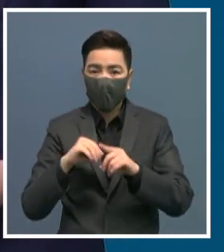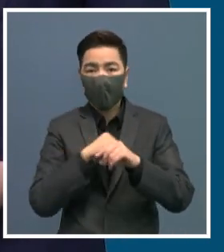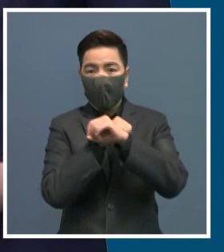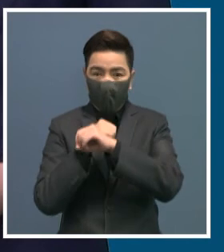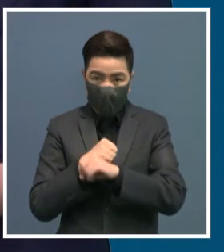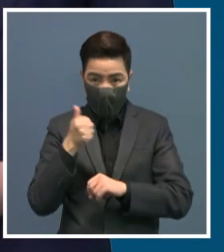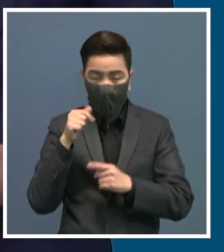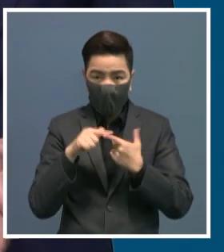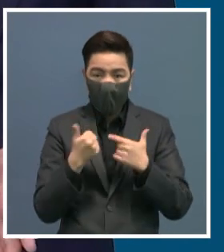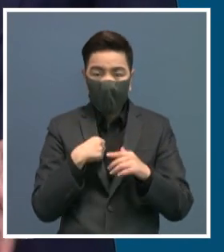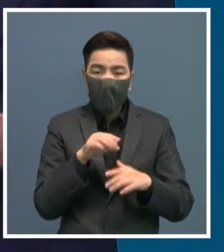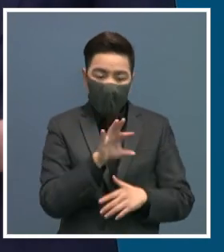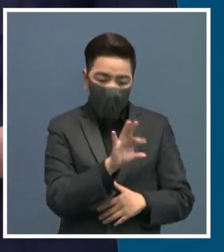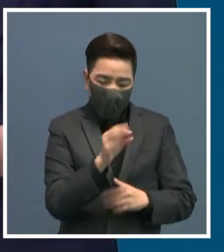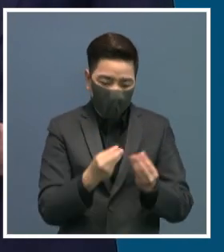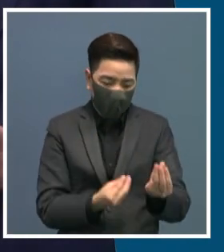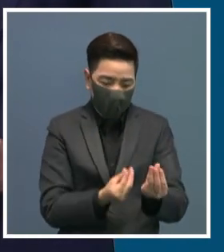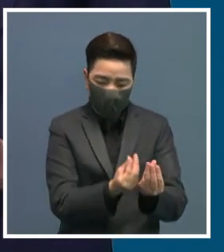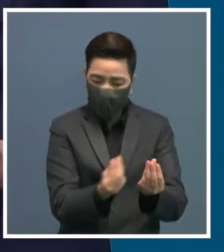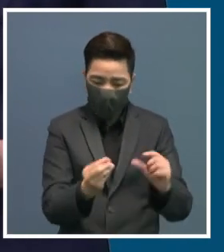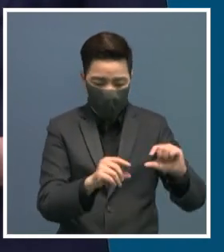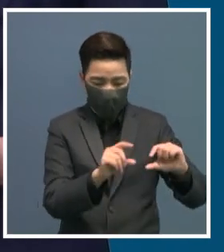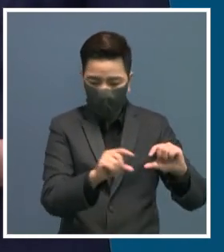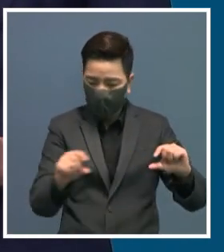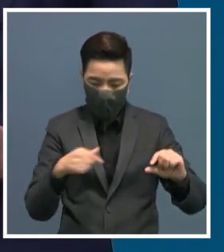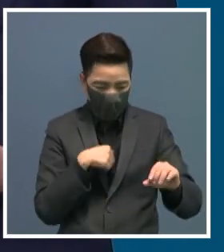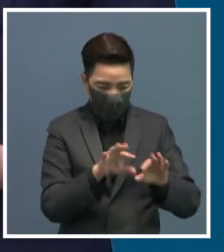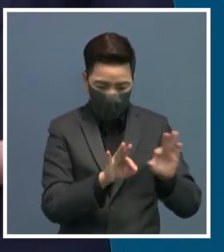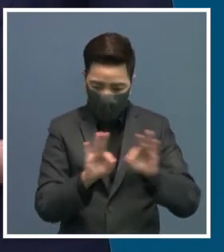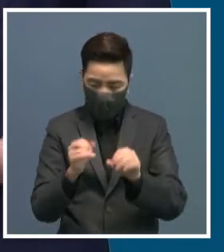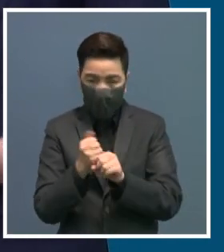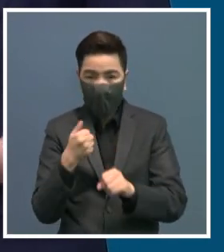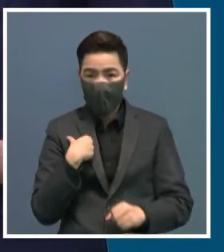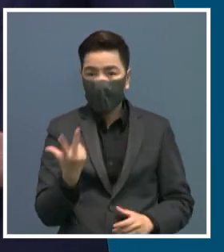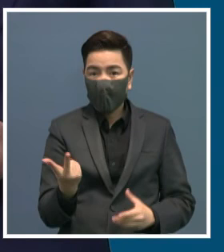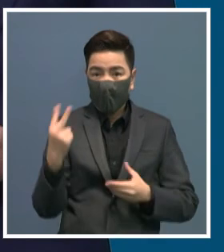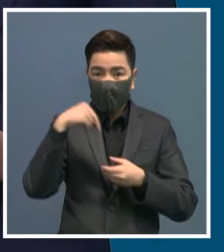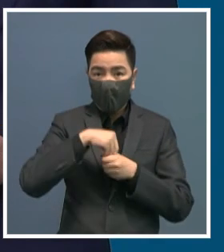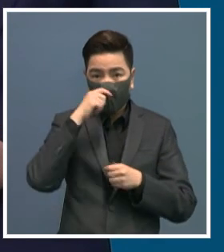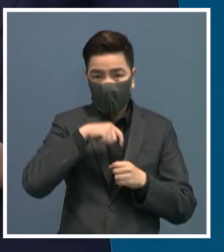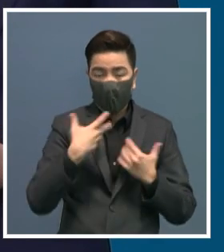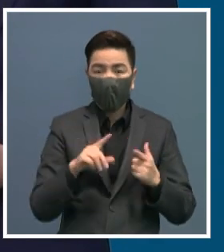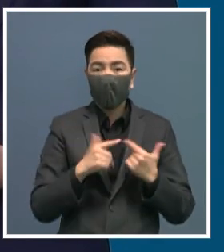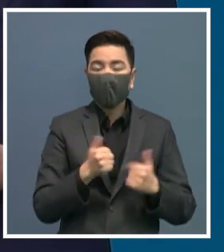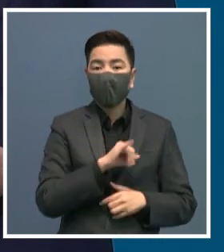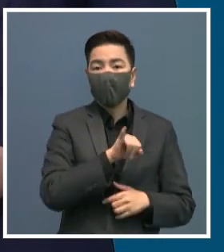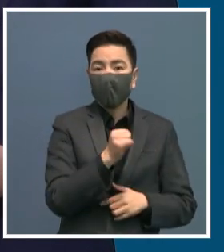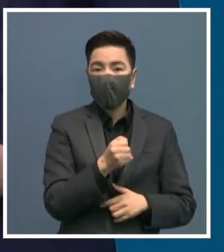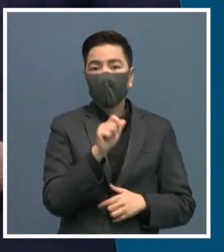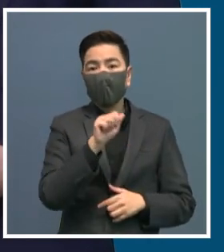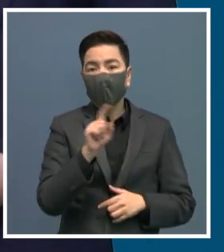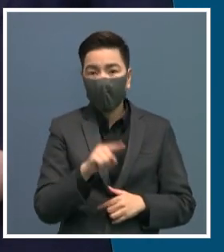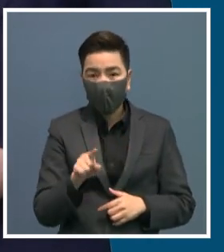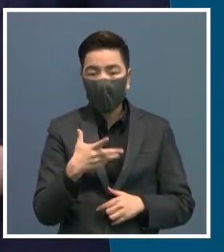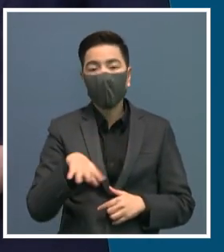สำหรับตัวเลือกของวัคซีนยังคงมีหลายตัวเลือกสำหรับบ้านเราเข้ามาแล้ว 3ตัวก็คือจอห์นสันแอนด์จอห์นสันแอสตร้าเซนเนก้า